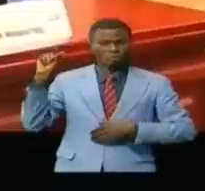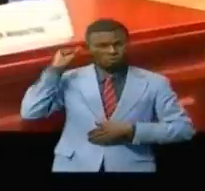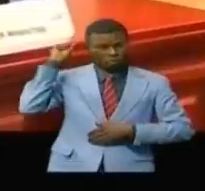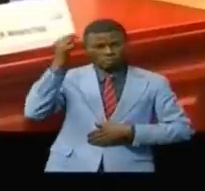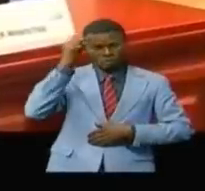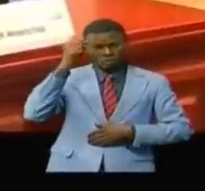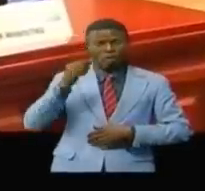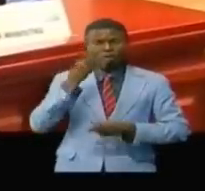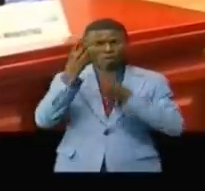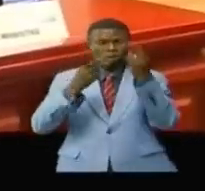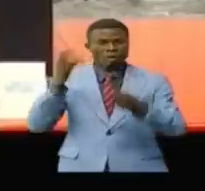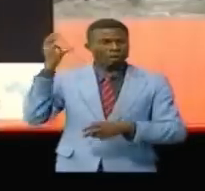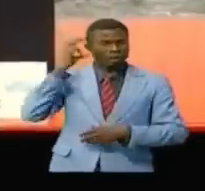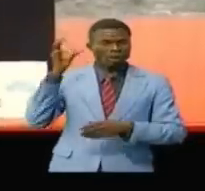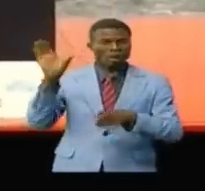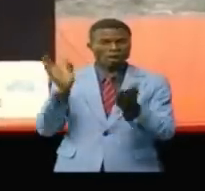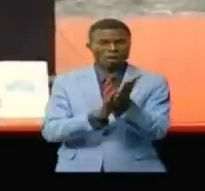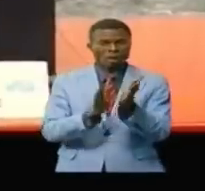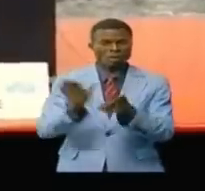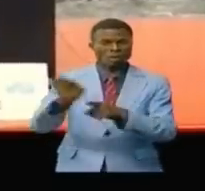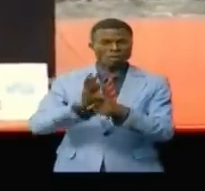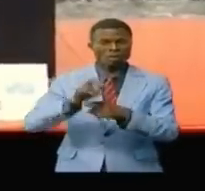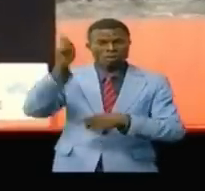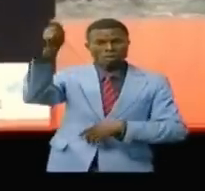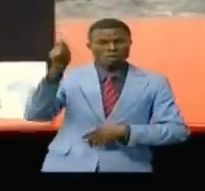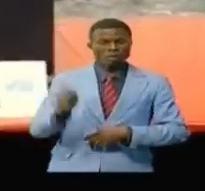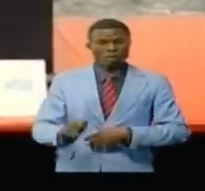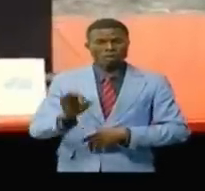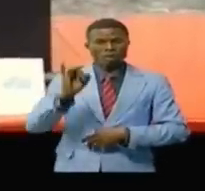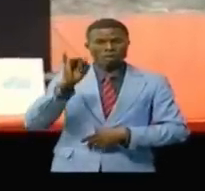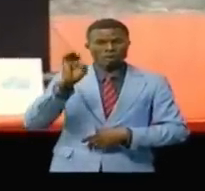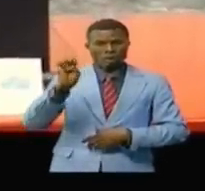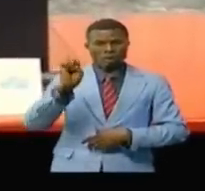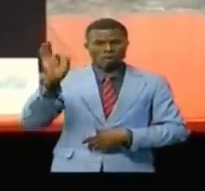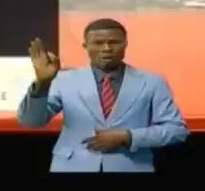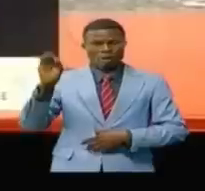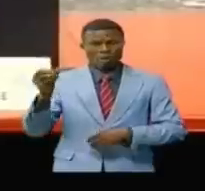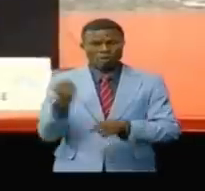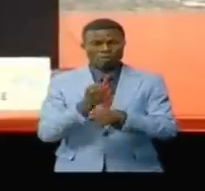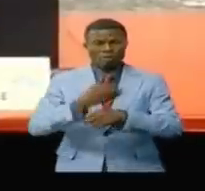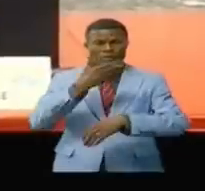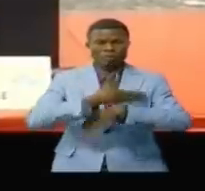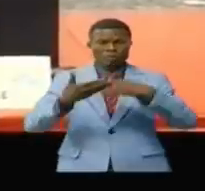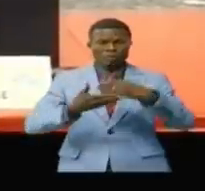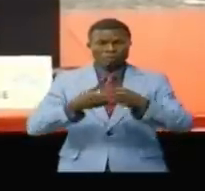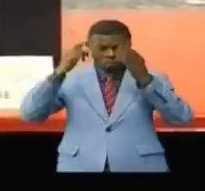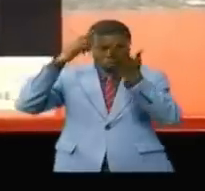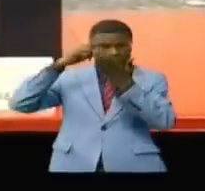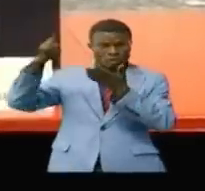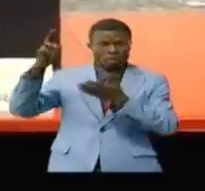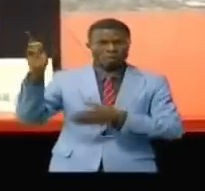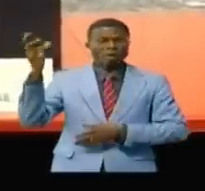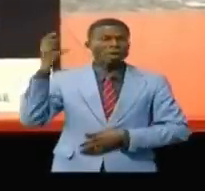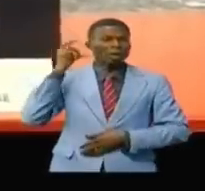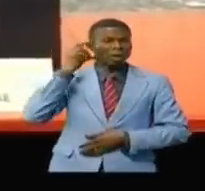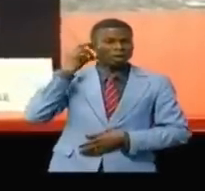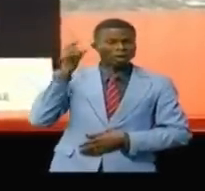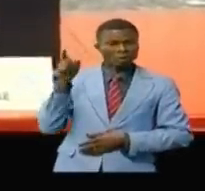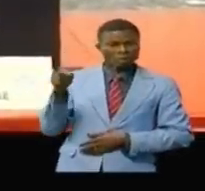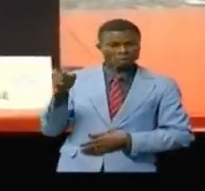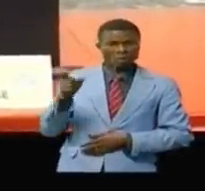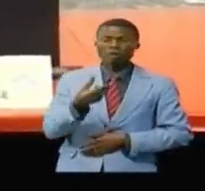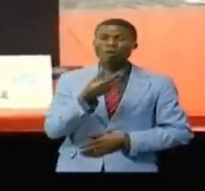à Kananga l'école de formation des officiers EFO, ainsi que les travaux de construction de l'université de Kananga.